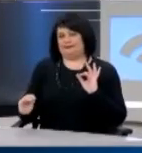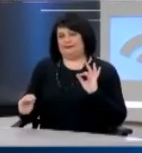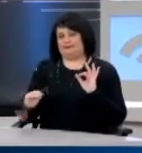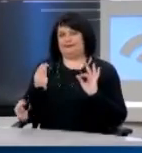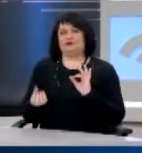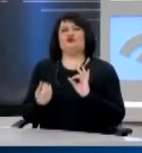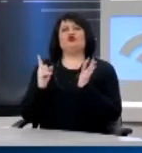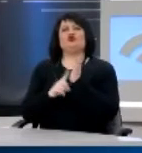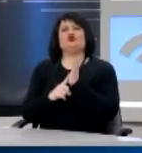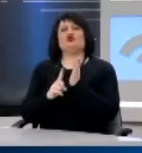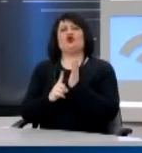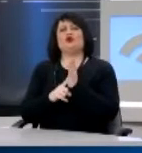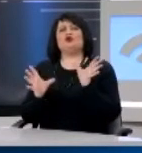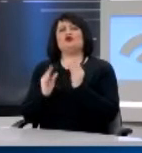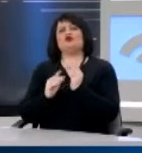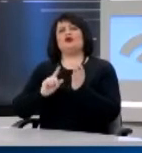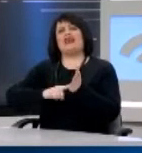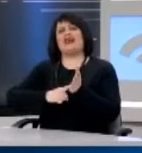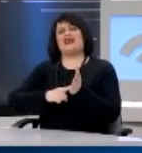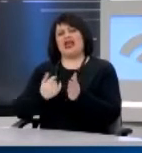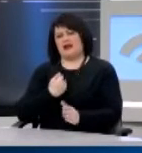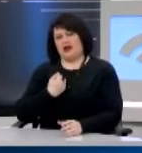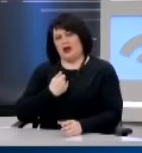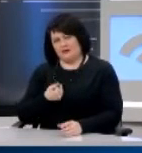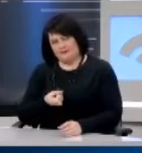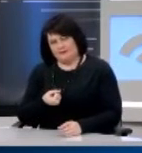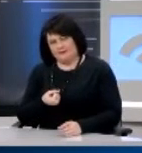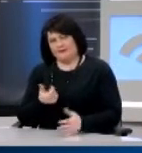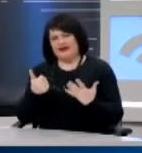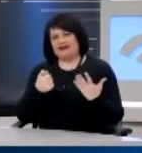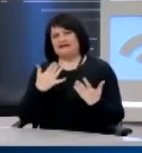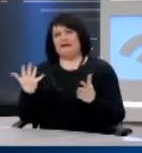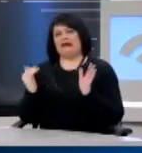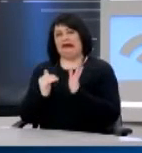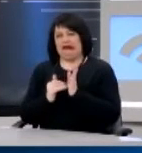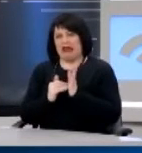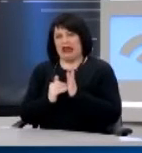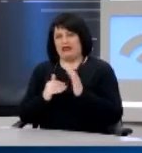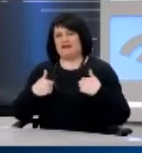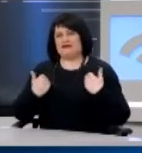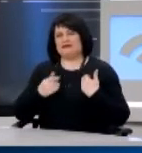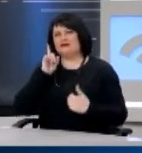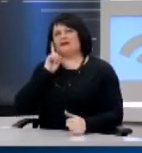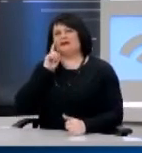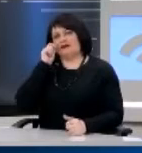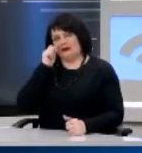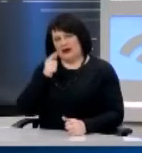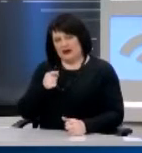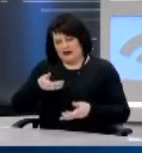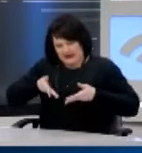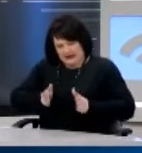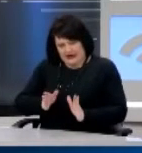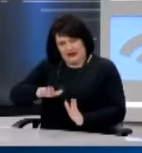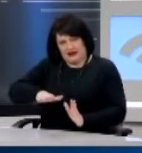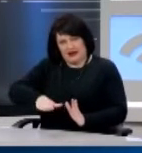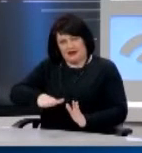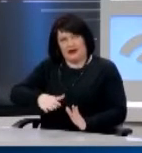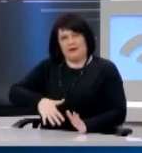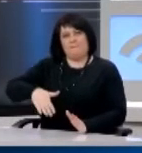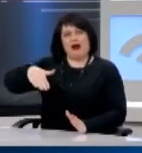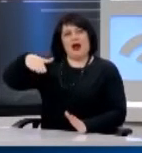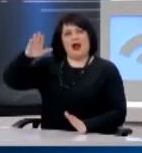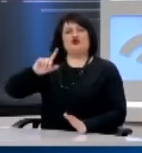65.000 νέες και νέοι που γεννήθηκαν και μεγάλωσαν εδώ έχουν μέχρι στιγμής αποκτήσει την ελληνική ηθαγένεια. Όχι όμως όλοι. Διότι